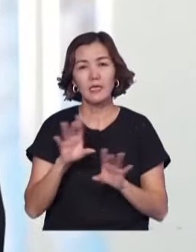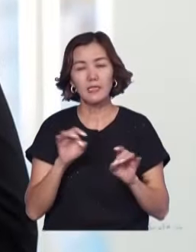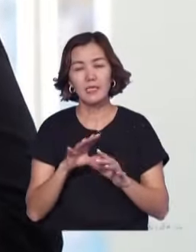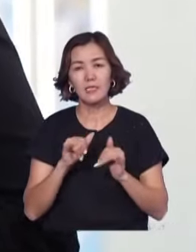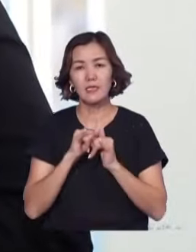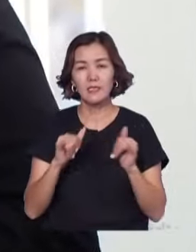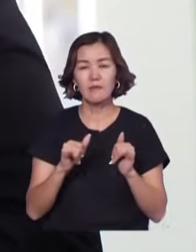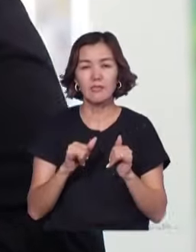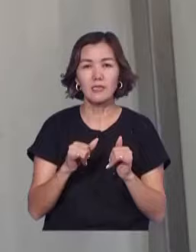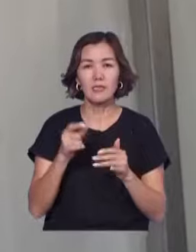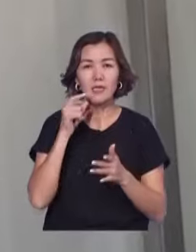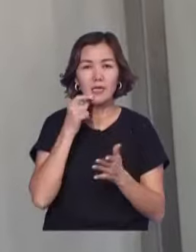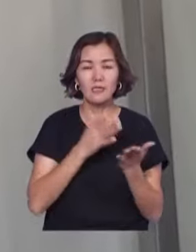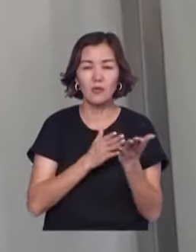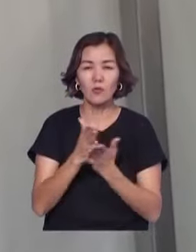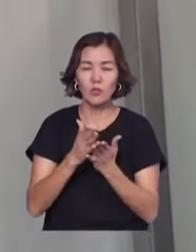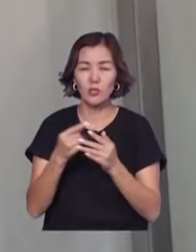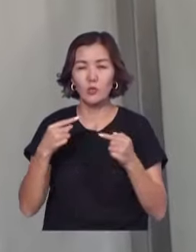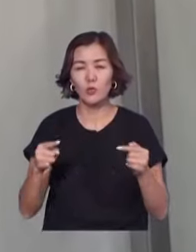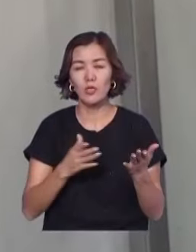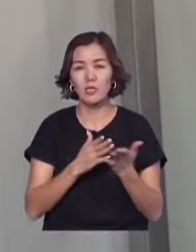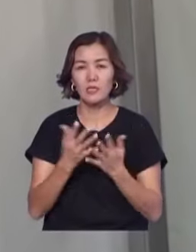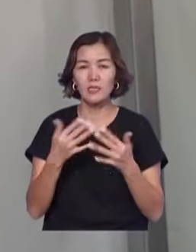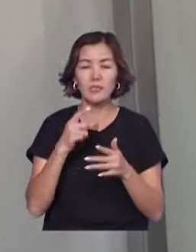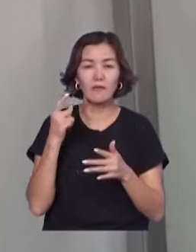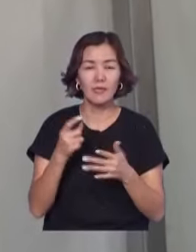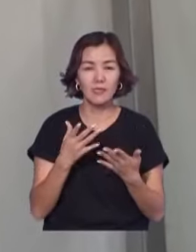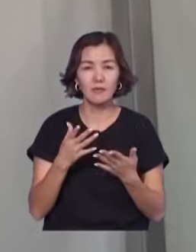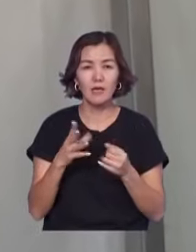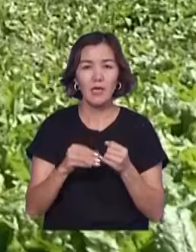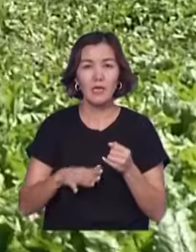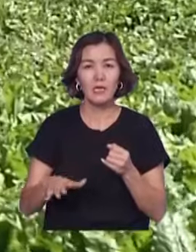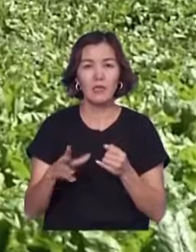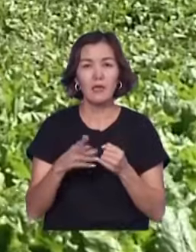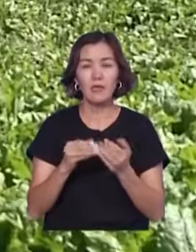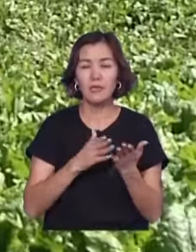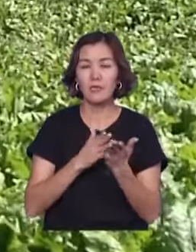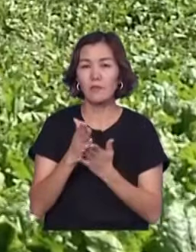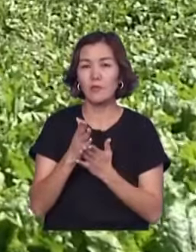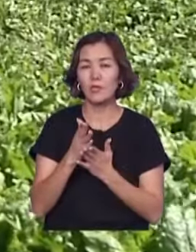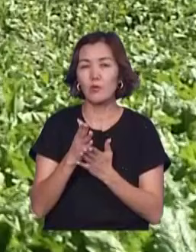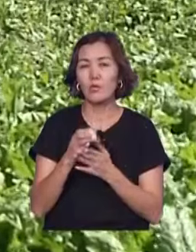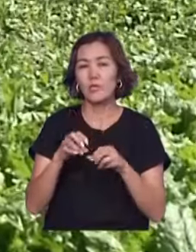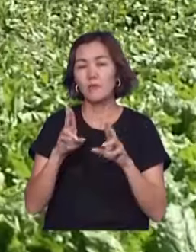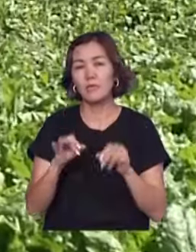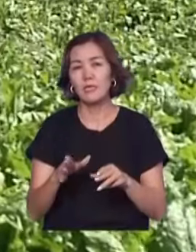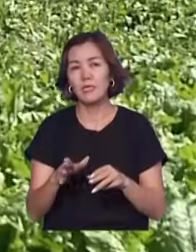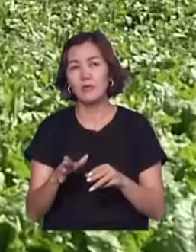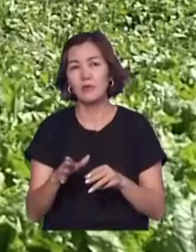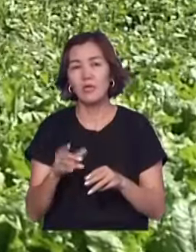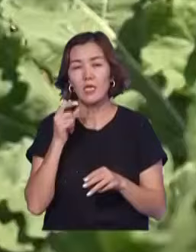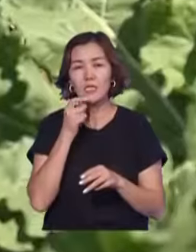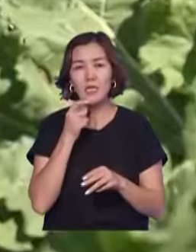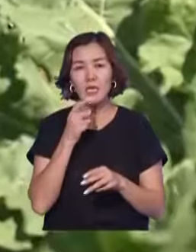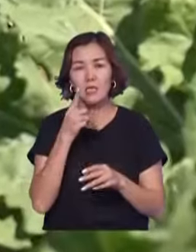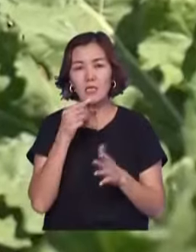развитии сахарной отрасли и других направлений сферы сельского хозяйства. Крайжитысу является аграрным регионом и специализируется на производстве сахарной